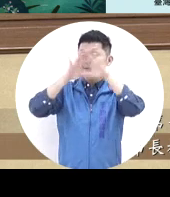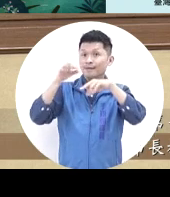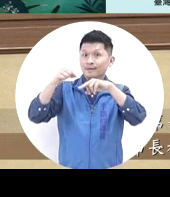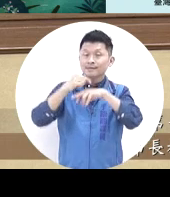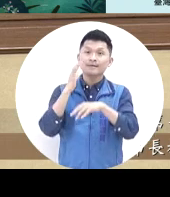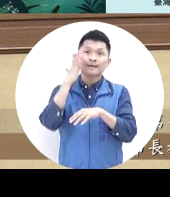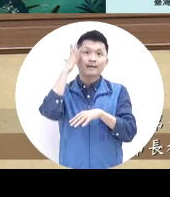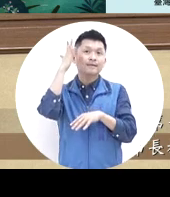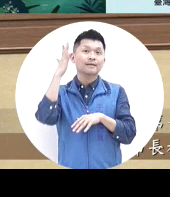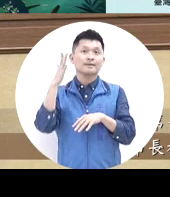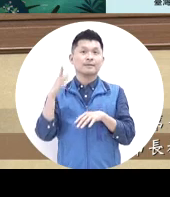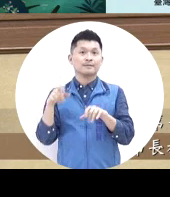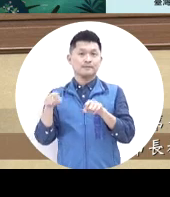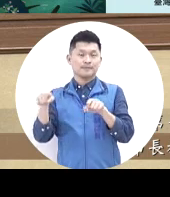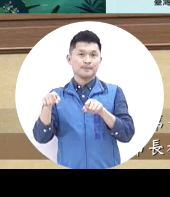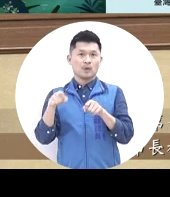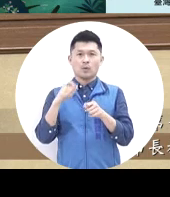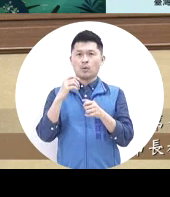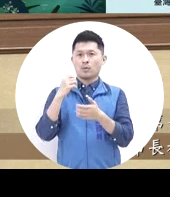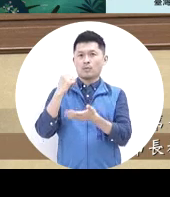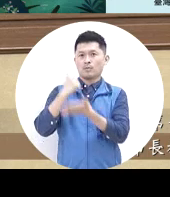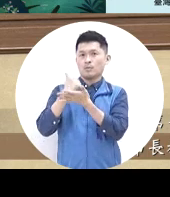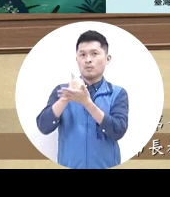的 Best 100奖项的肯定。